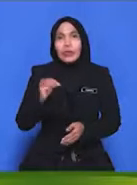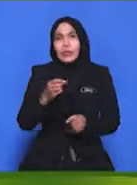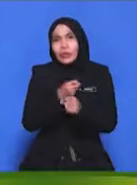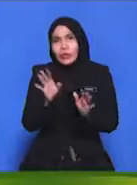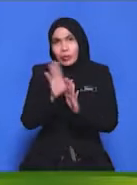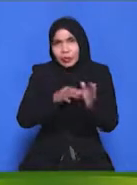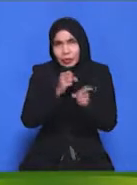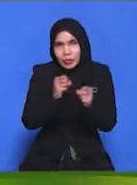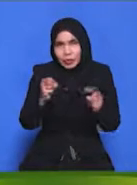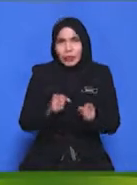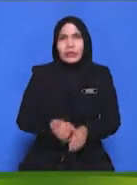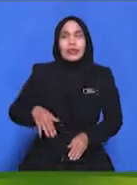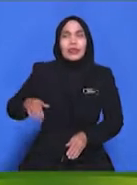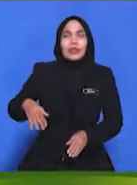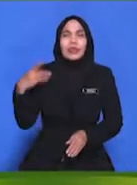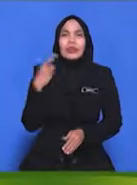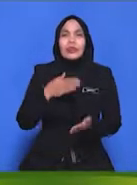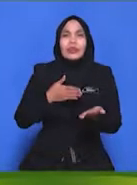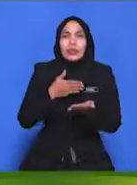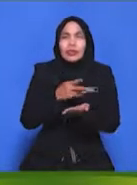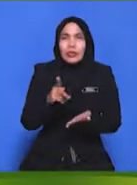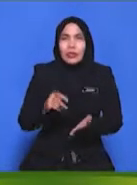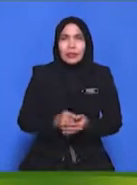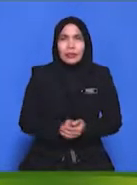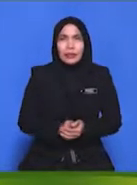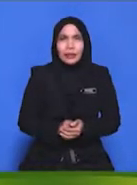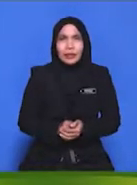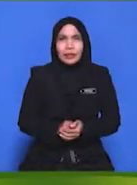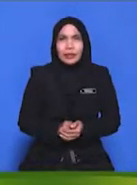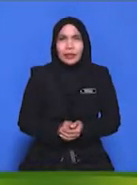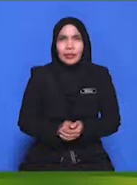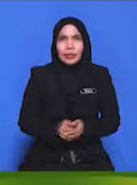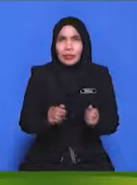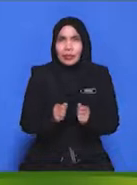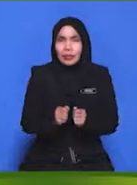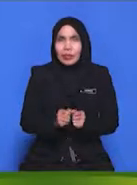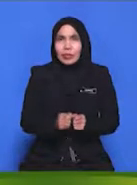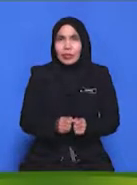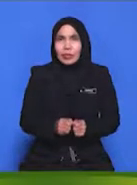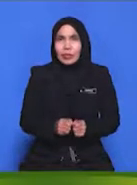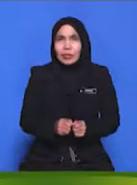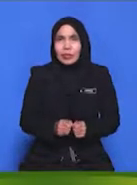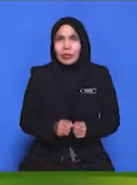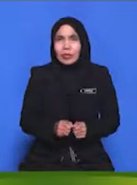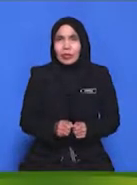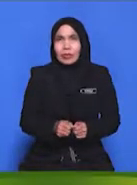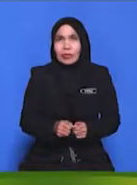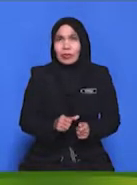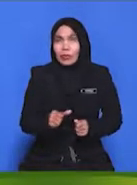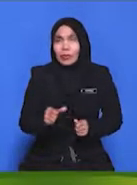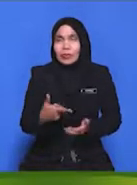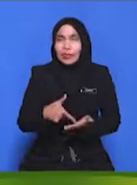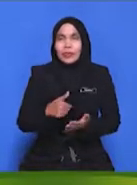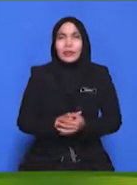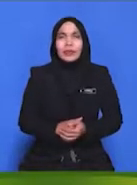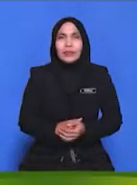Baiklah, sebelum kita meneruskan perkongsian ini dengan lebih lanjut, mari kita semak terlebih dahulu